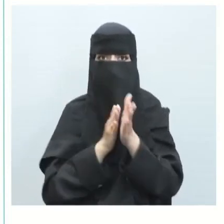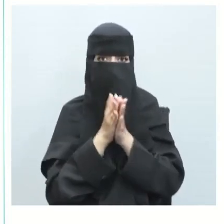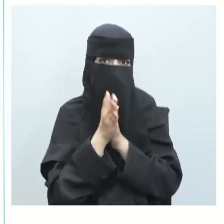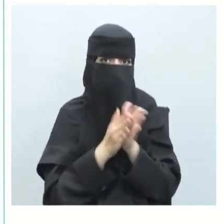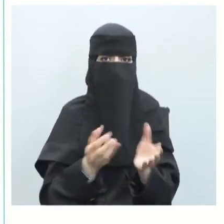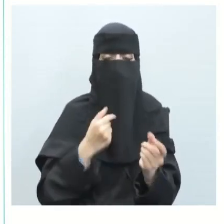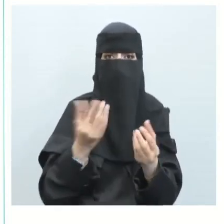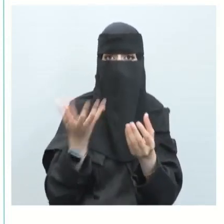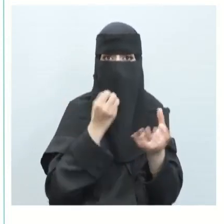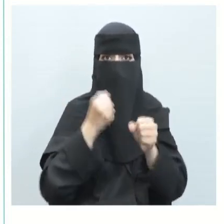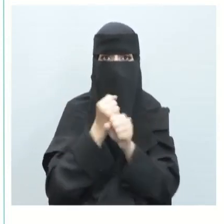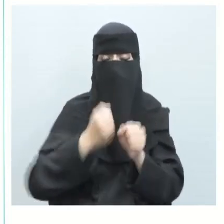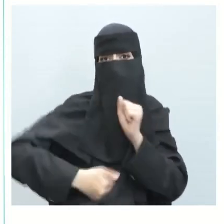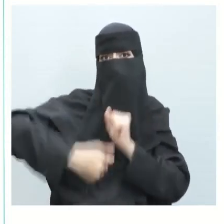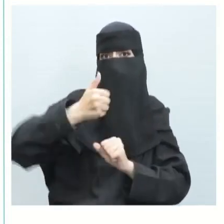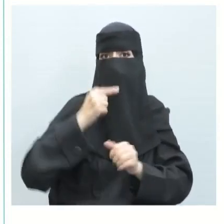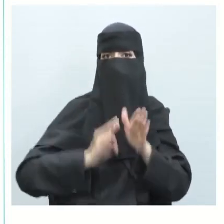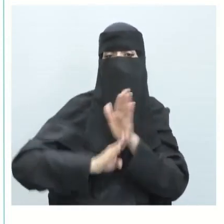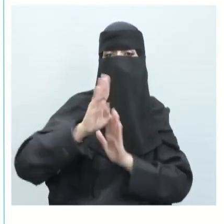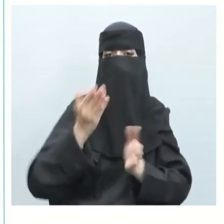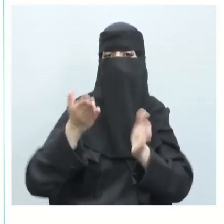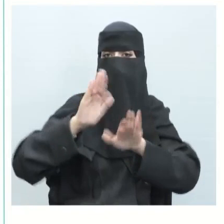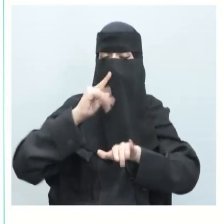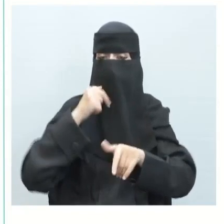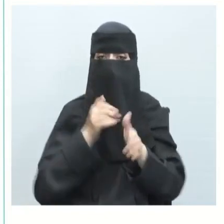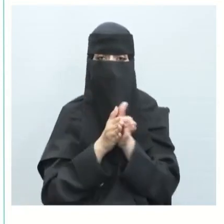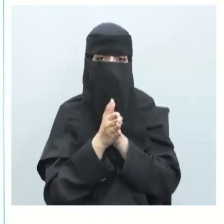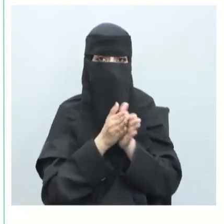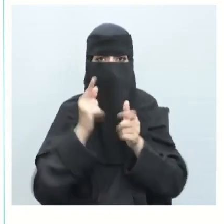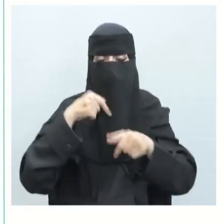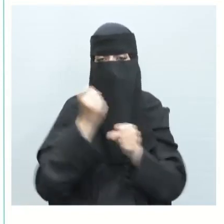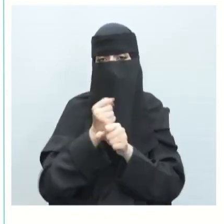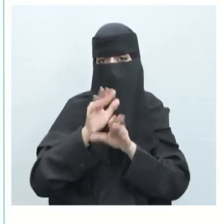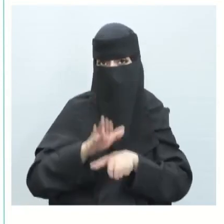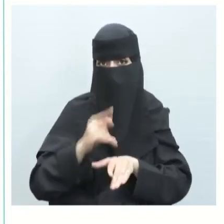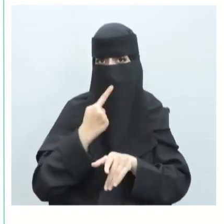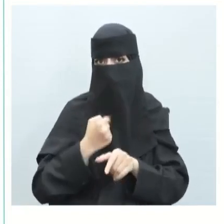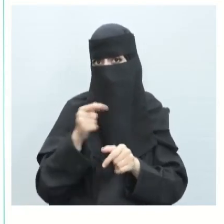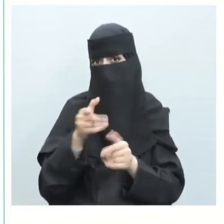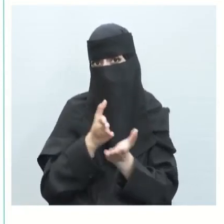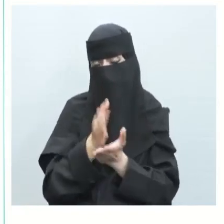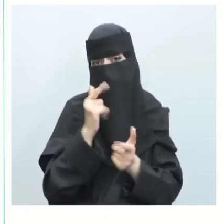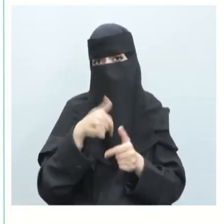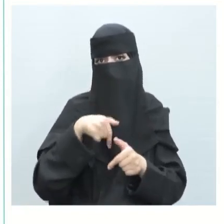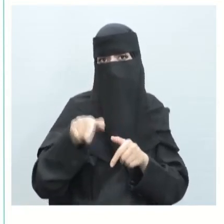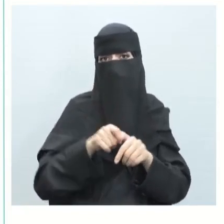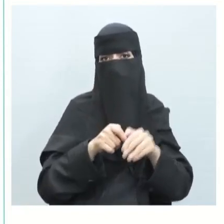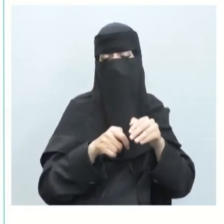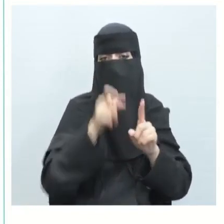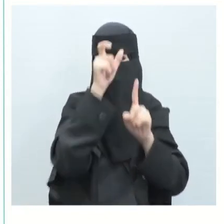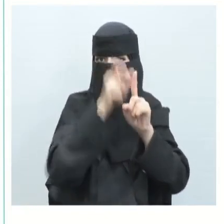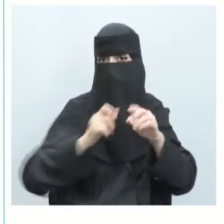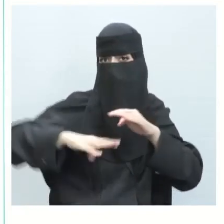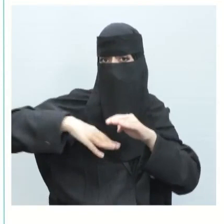العمل لماذا لان هنالك موظف مستمتع بعمله يعمل في مجال الذي يحبذه وبالتالي يتولى المدير مسؤوليه